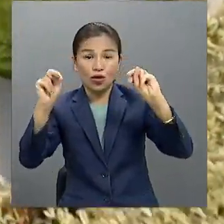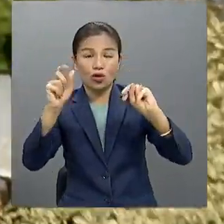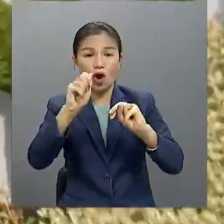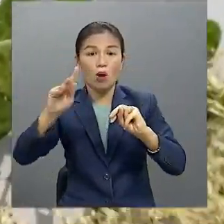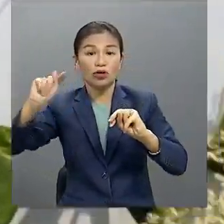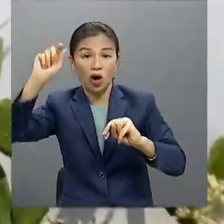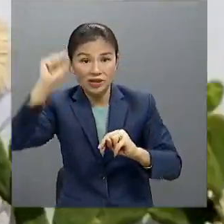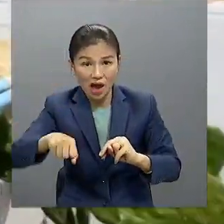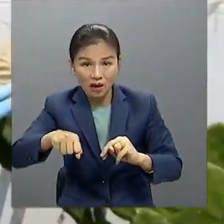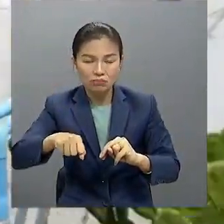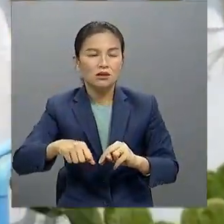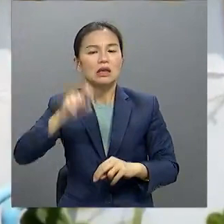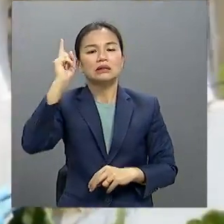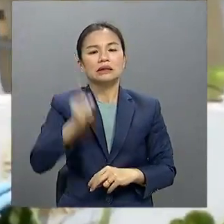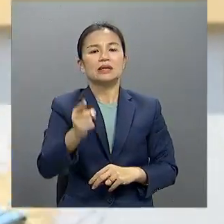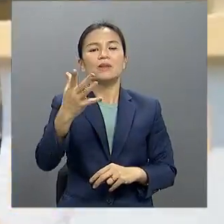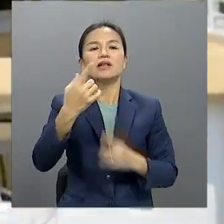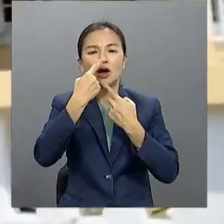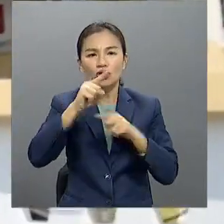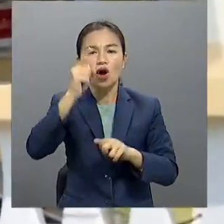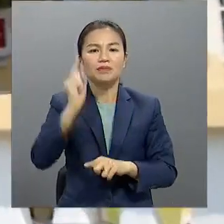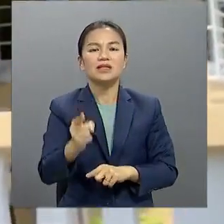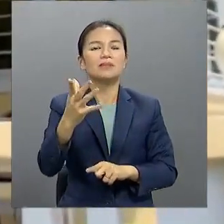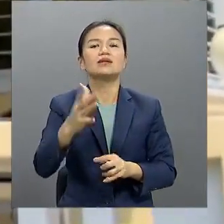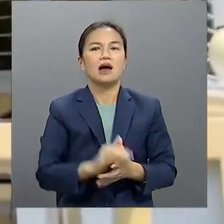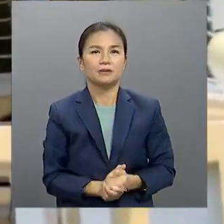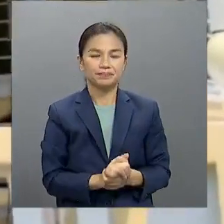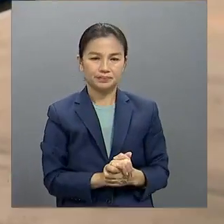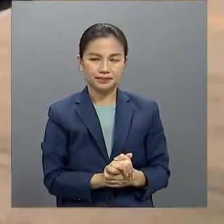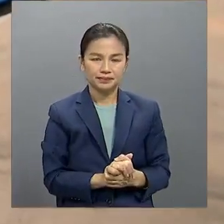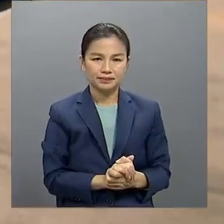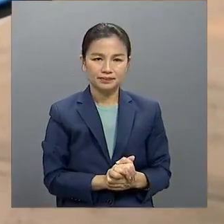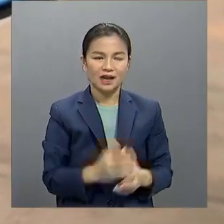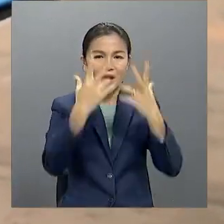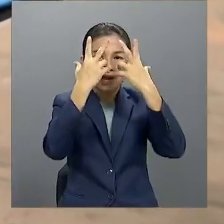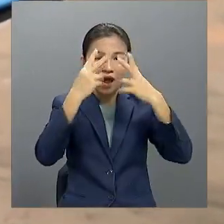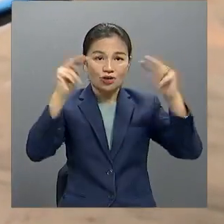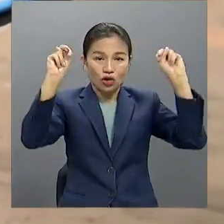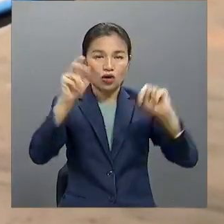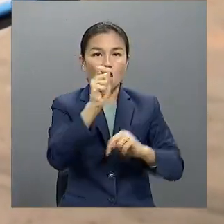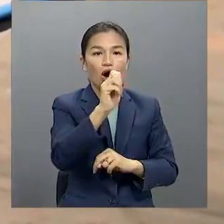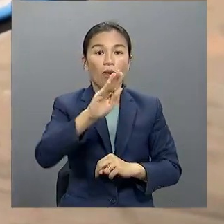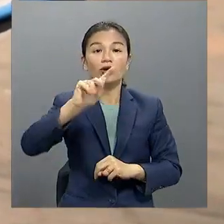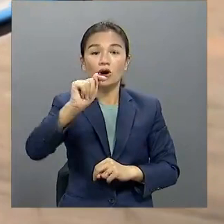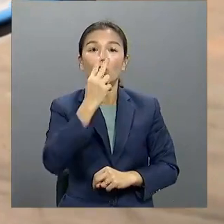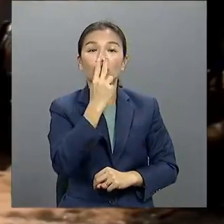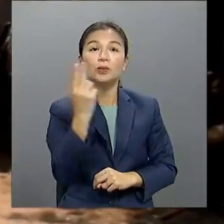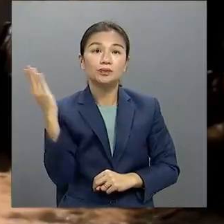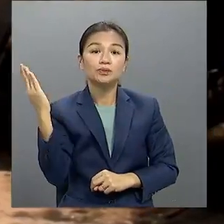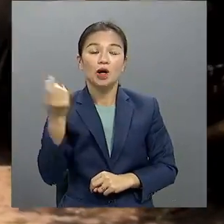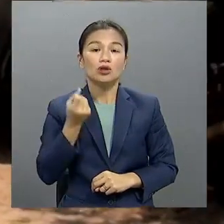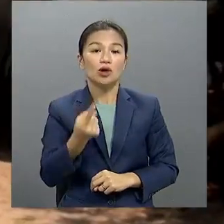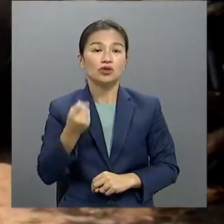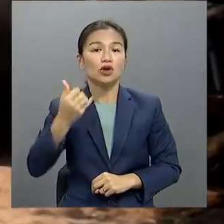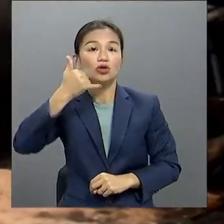จริงนะคะท่านนายกอบต.สวายว่าเช่นนั้นเดี๋ยวพูดคุยกับนายกอบต.สวายกันเลยสดๆนะคะนายกทวีปบุญวรอยู่ในส